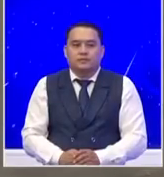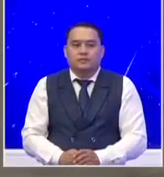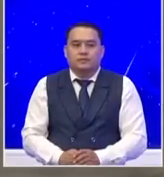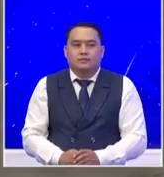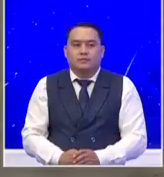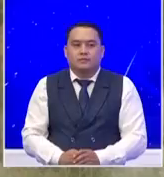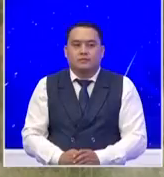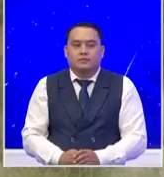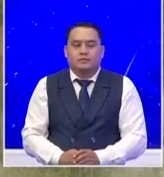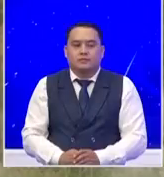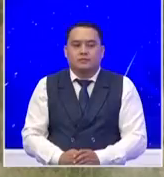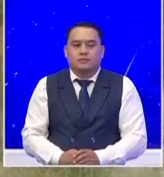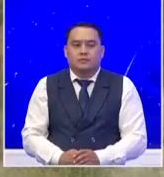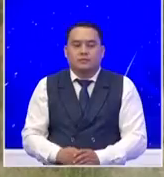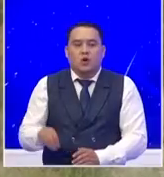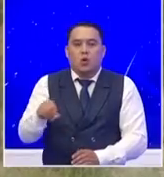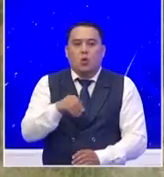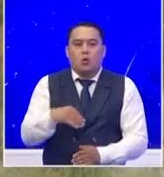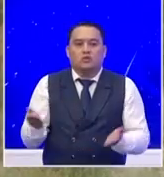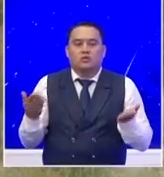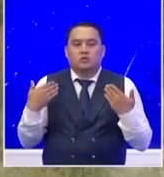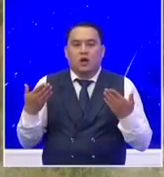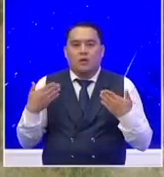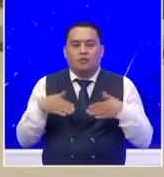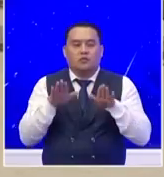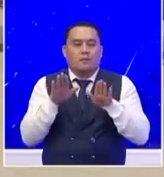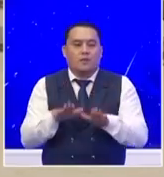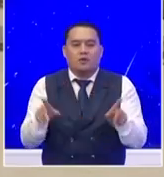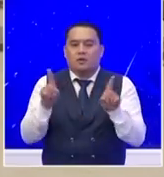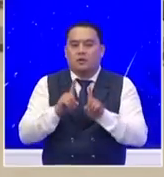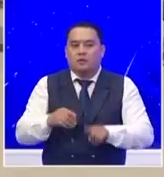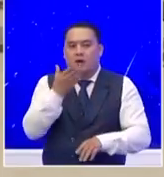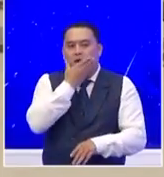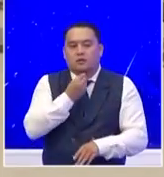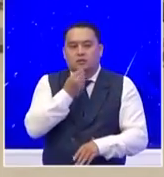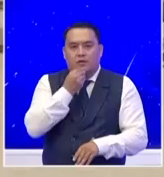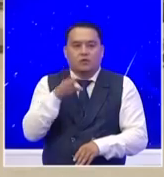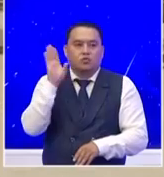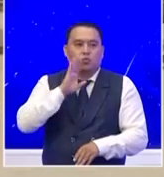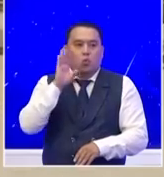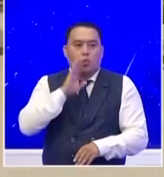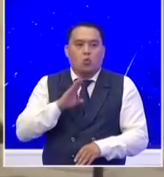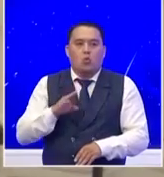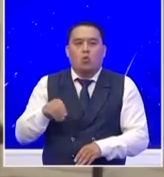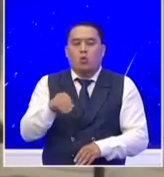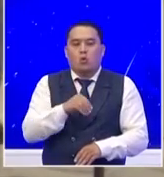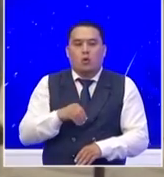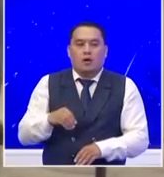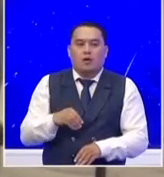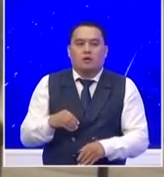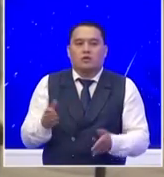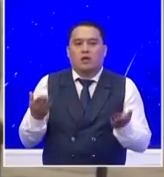Шағыл құмысындегі демалыс орны туристер үшін таптырмайтын жағдай. судан шығып, құмға жатып, жатын